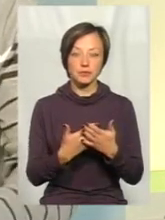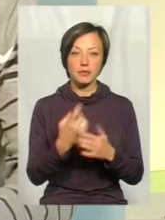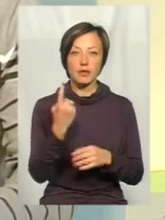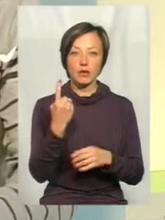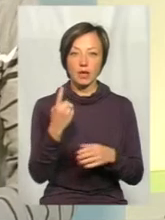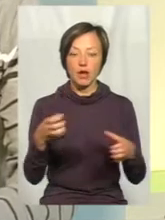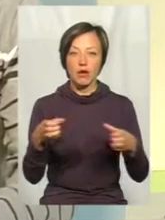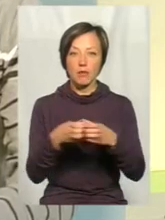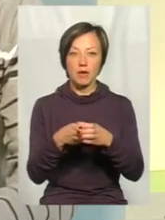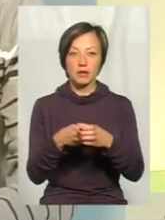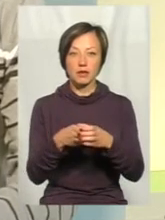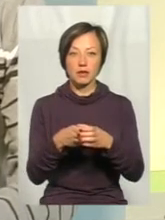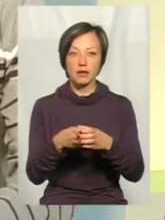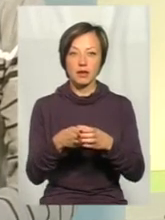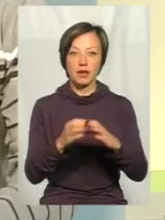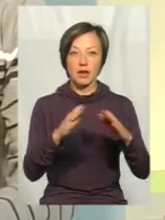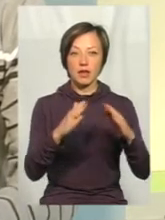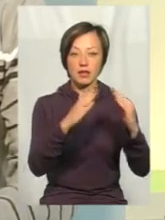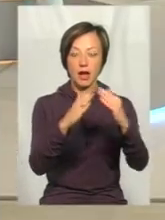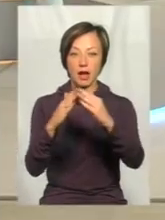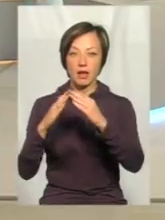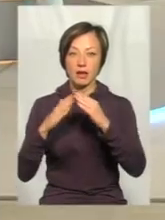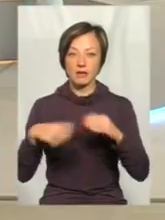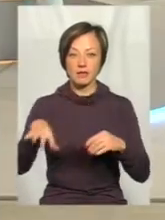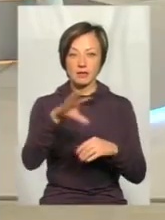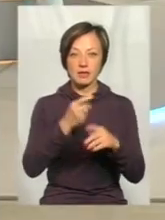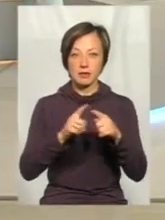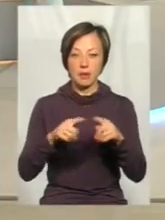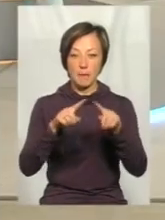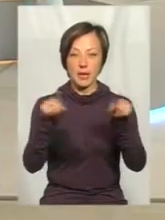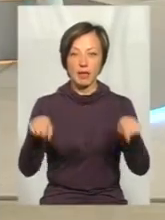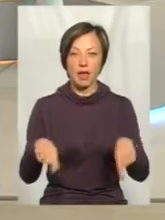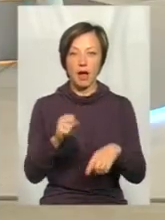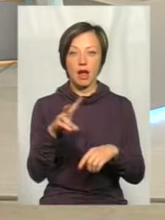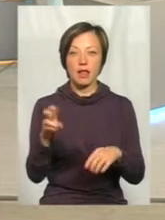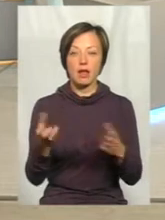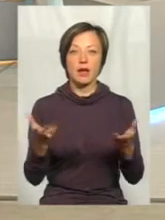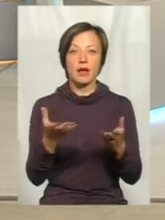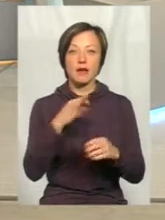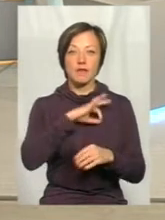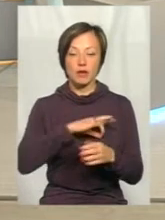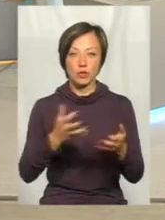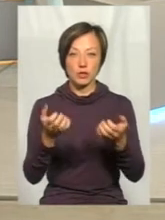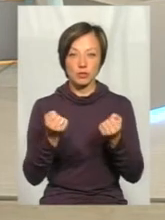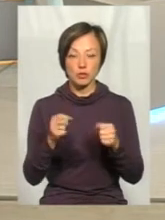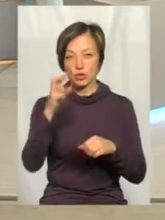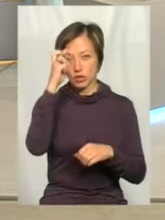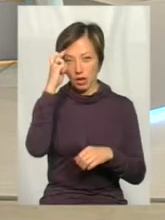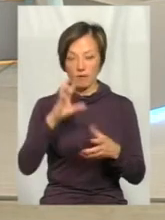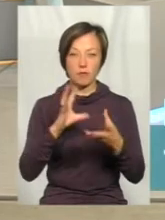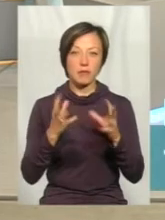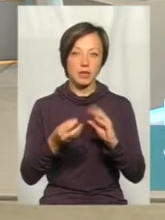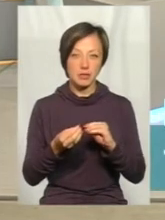одна громада, яка вкриє всі дахи свої цими панелями. Але який ми ефект получаємо? Що держава, в